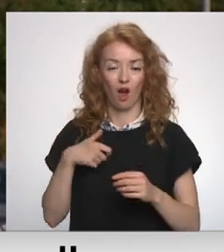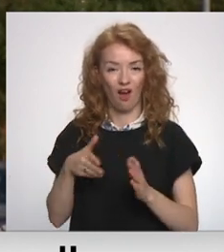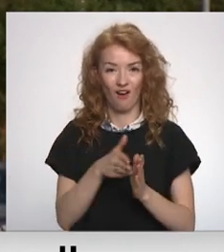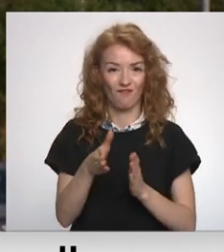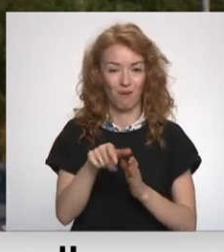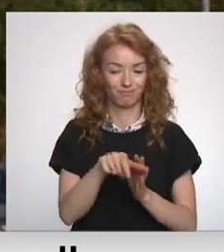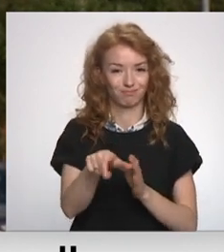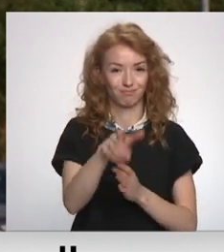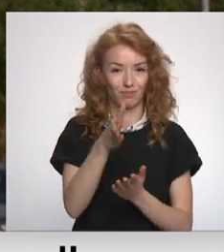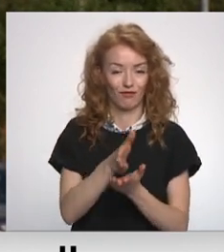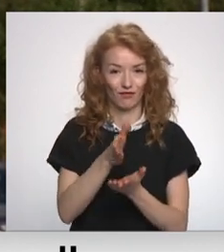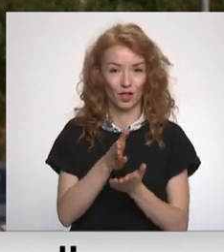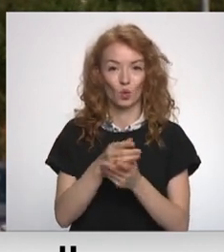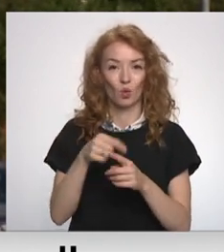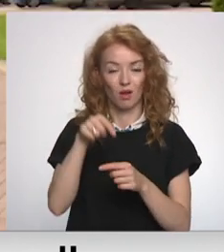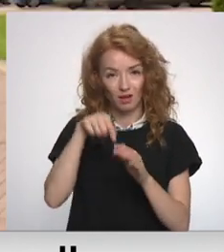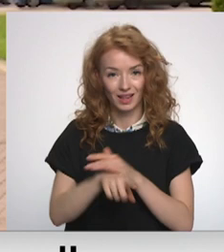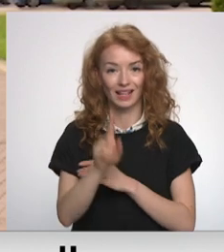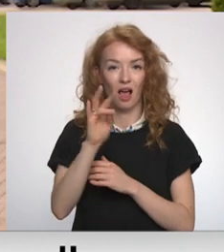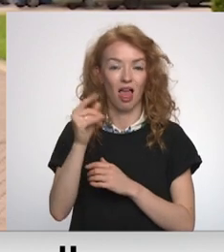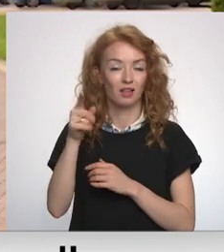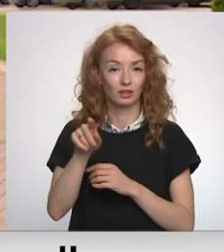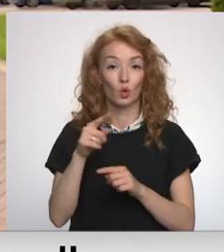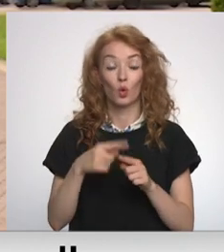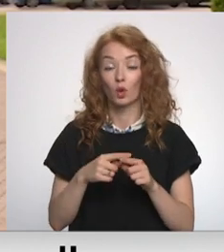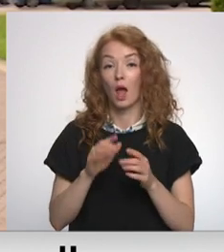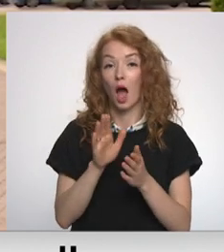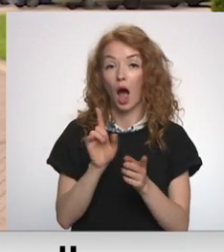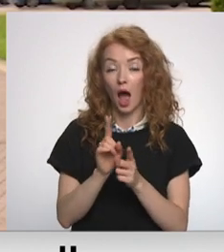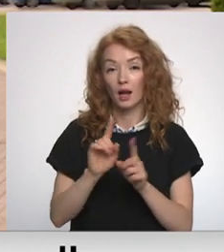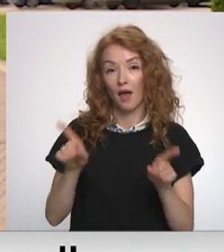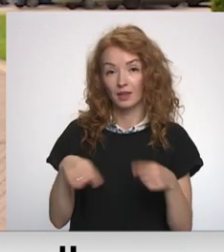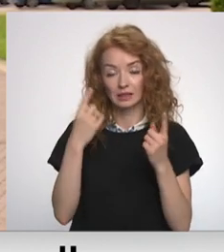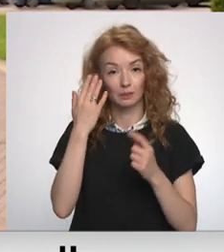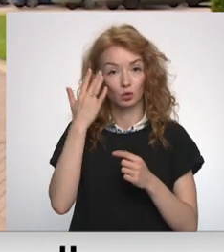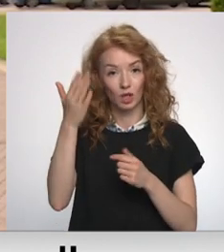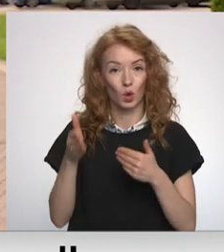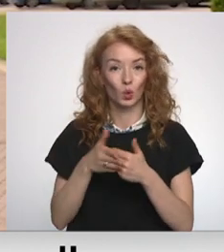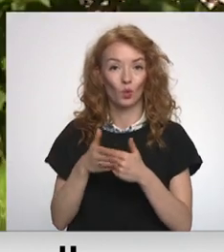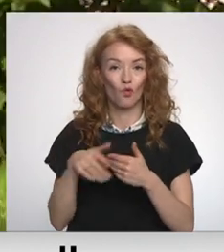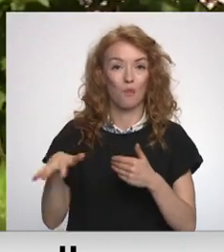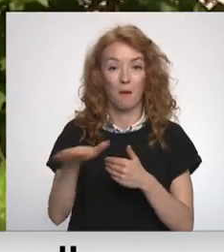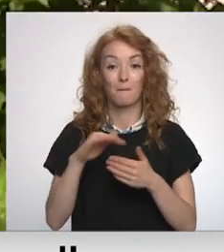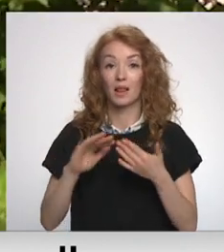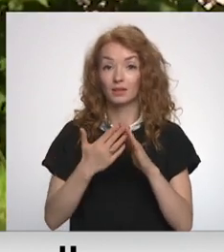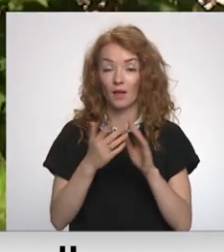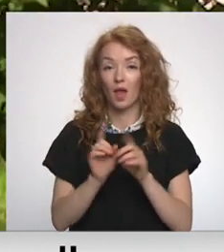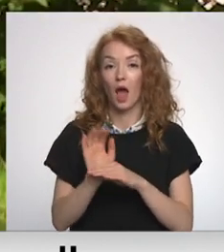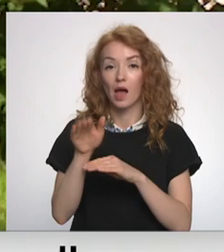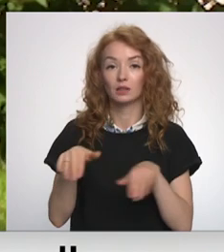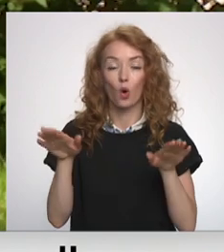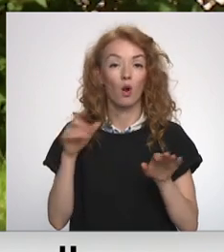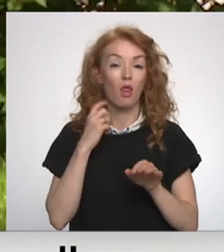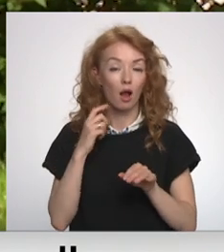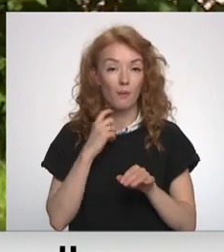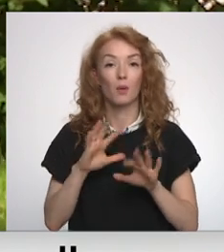tikai Hesa tunelis. Uz attīstību cer ne tikai poligonu tūmā esošās pilsētas Aizkraukle un